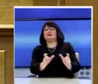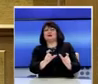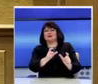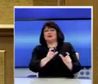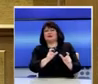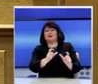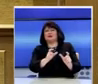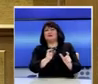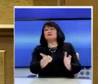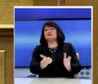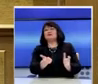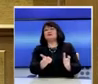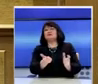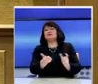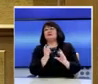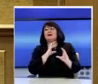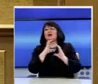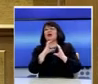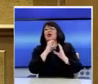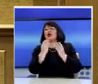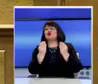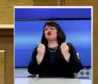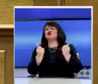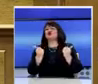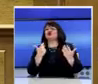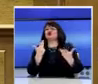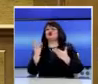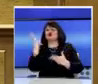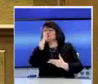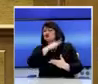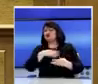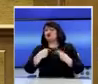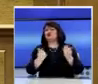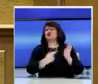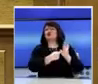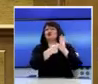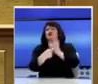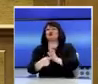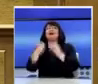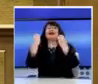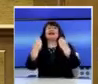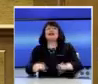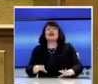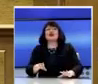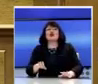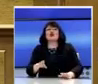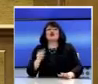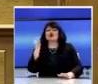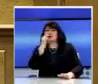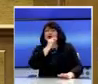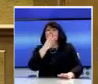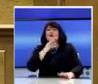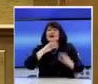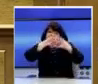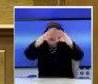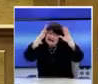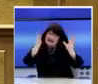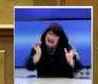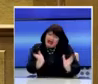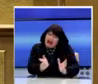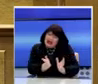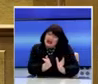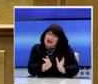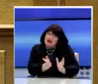εξαρτημένο από την επικοινωνιακή προστασία. Ξέρετε, το χειρότερο που μπορεί να πάθει ένας πρωθυπουργός να ζει σε μια γυάλα